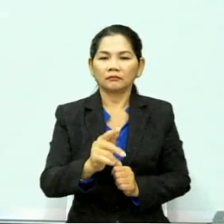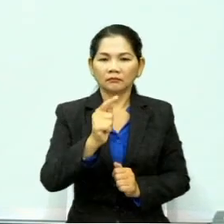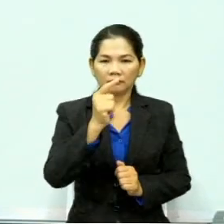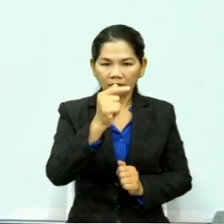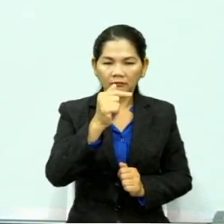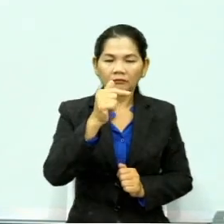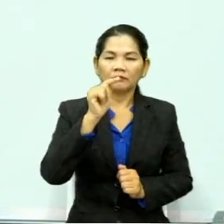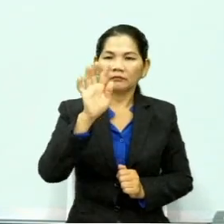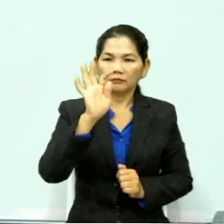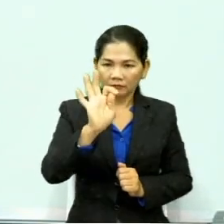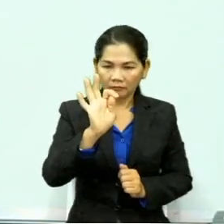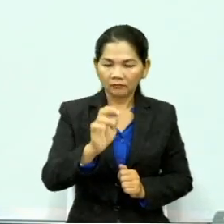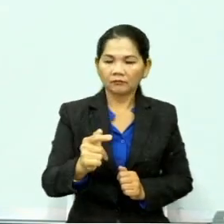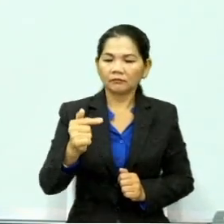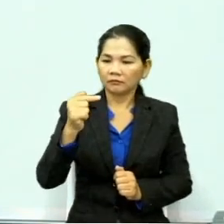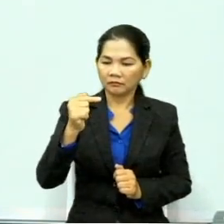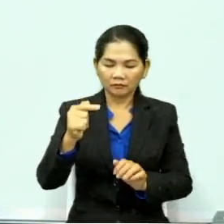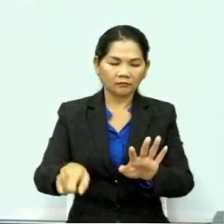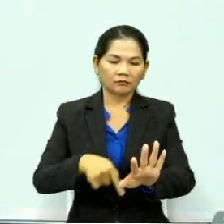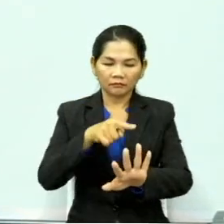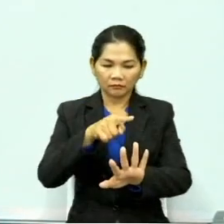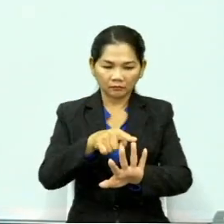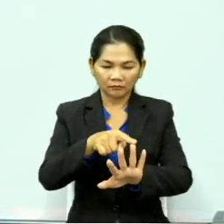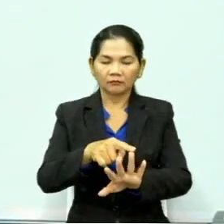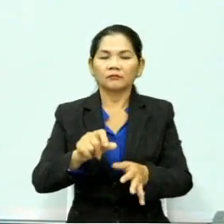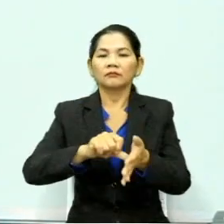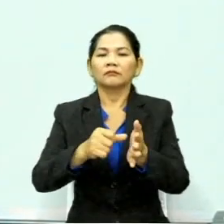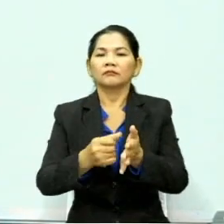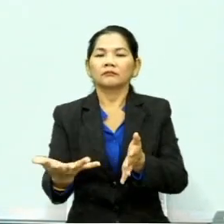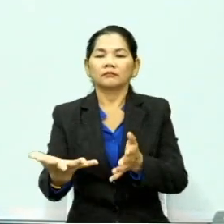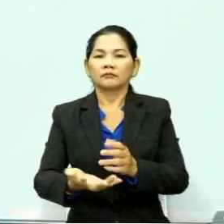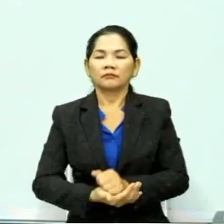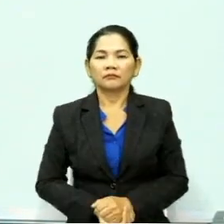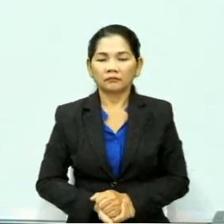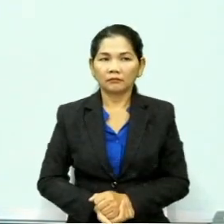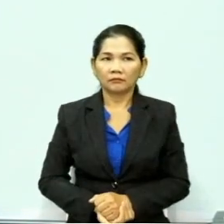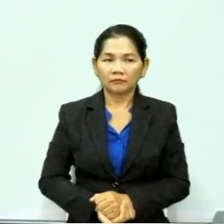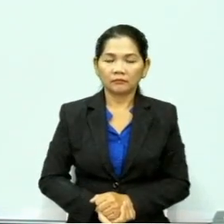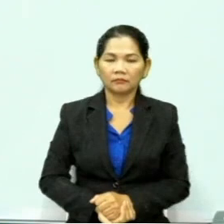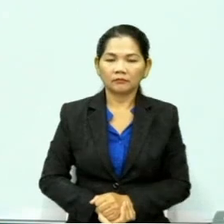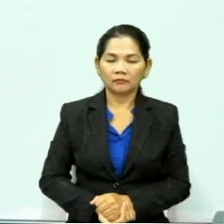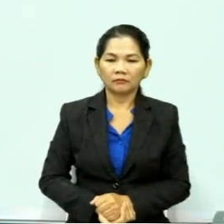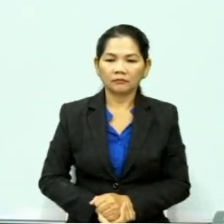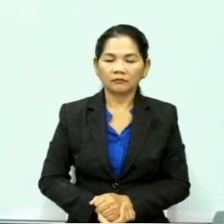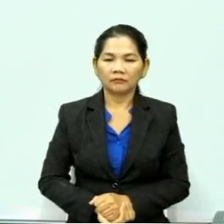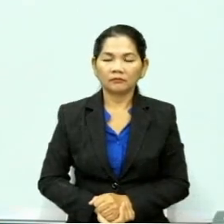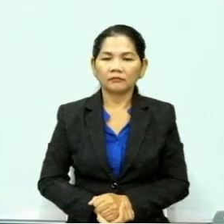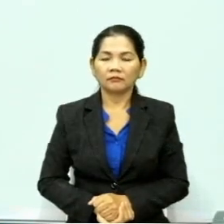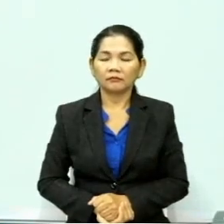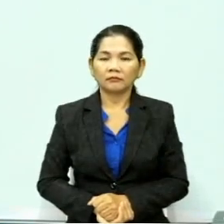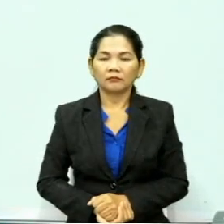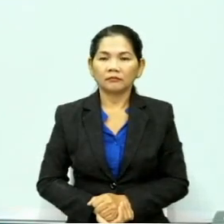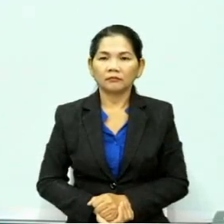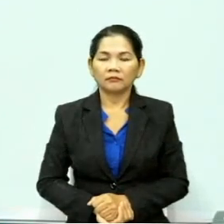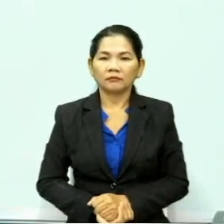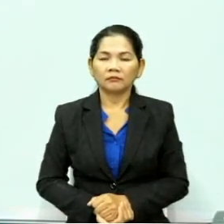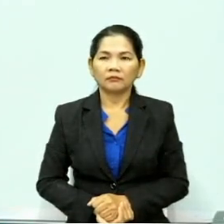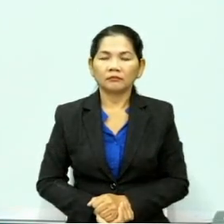phía chà chà chìa với nâng miền này tha đốt đôi mặt đệt nè con chà chẳng vùng nè